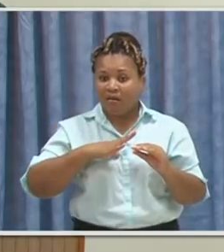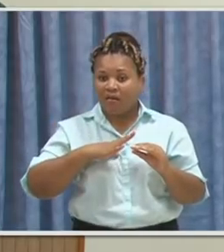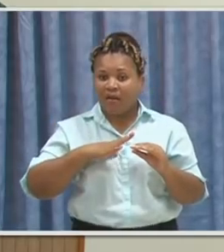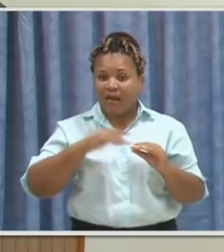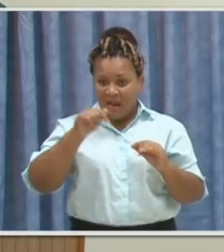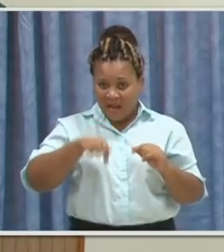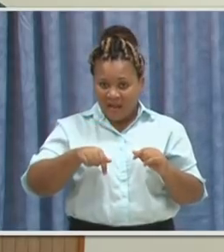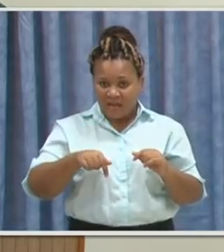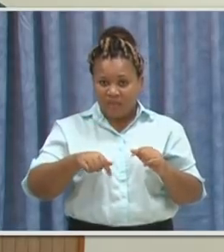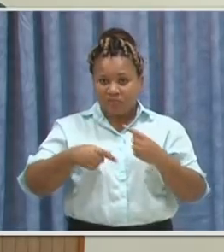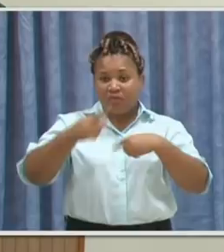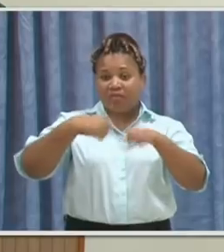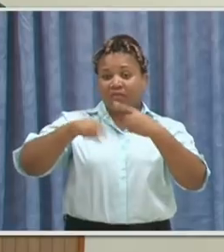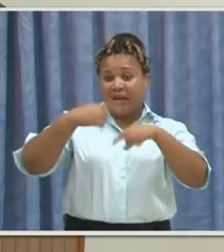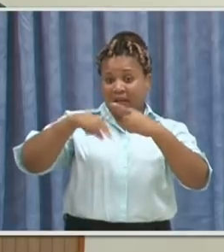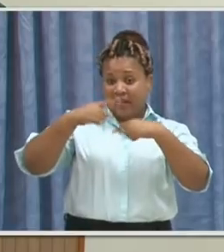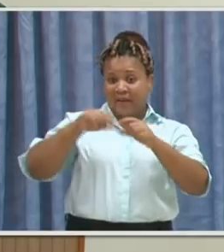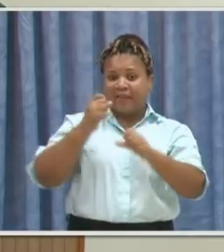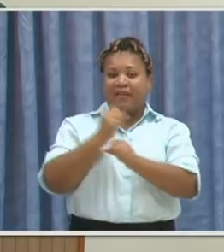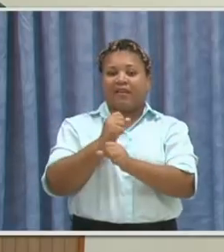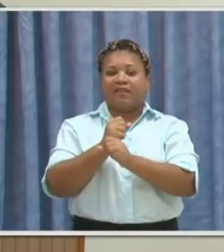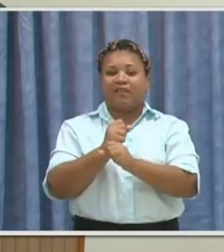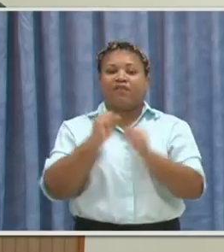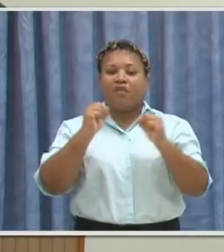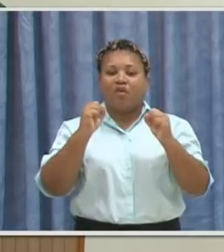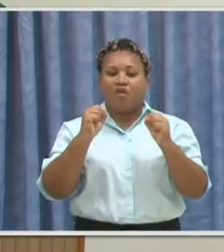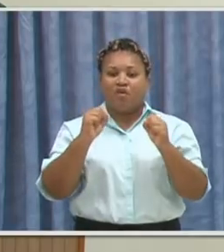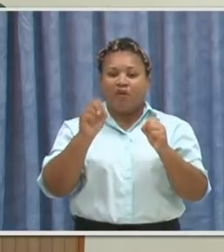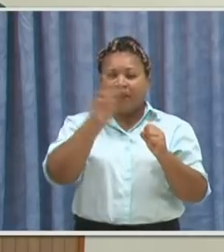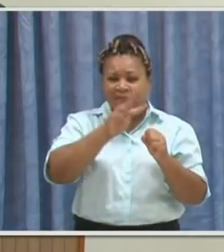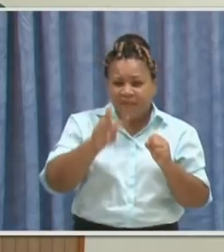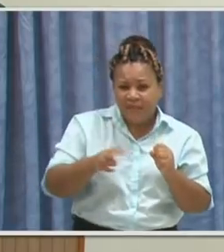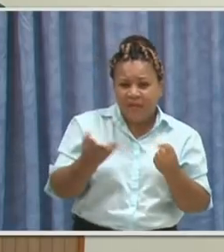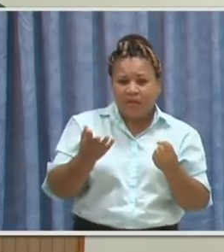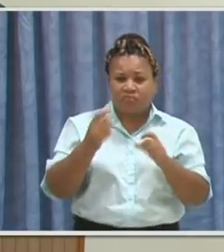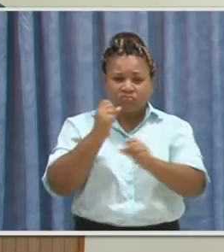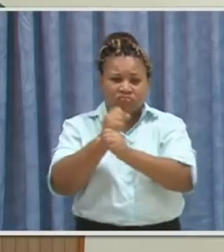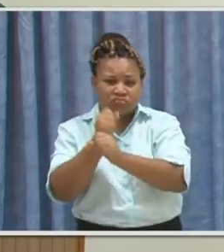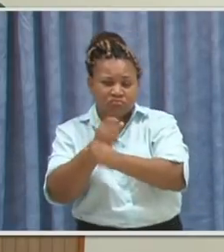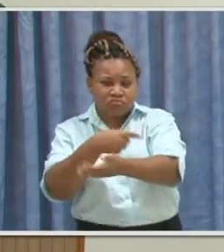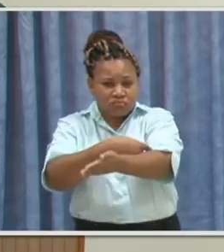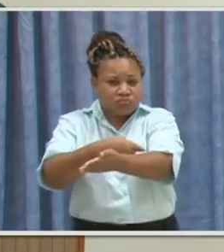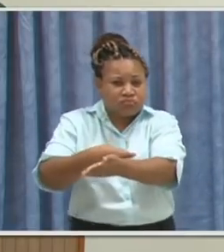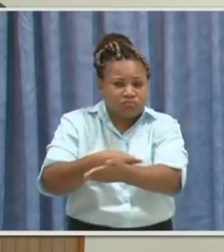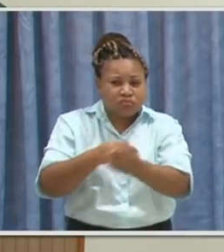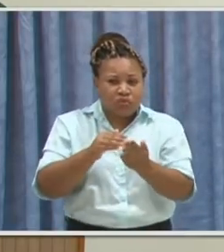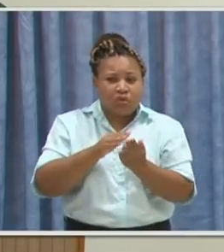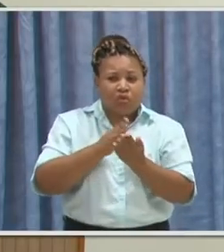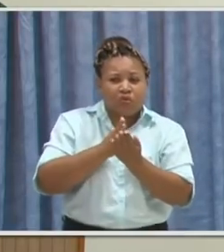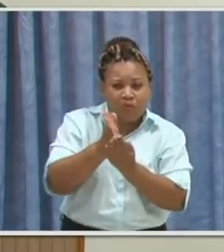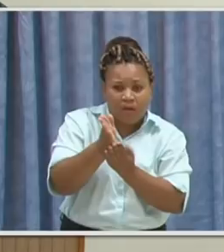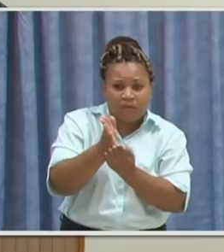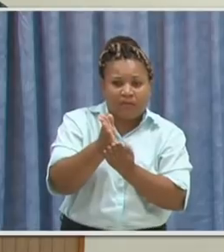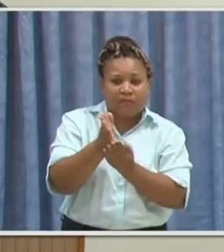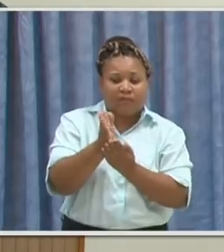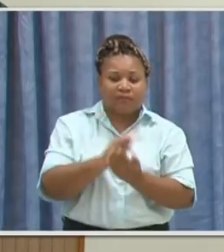surveillance. Pour nous, faire si il y a, il peut dépendre de quelle